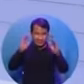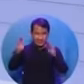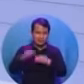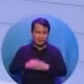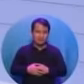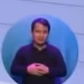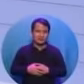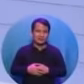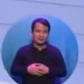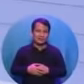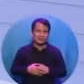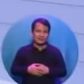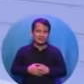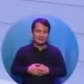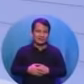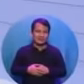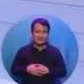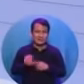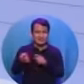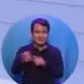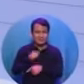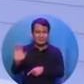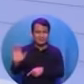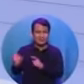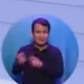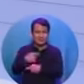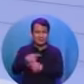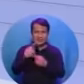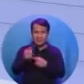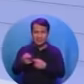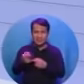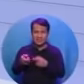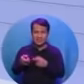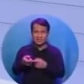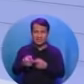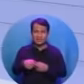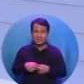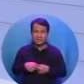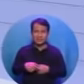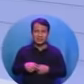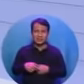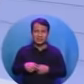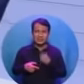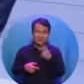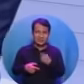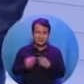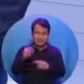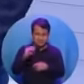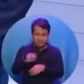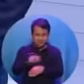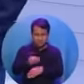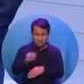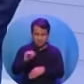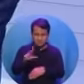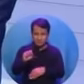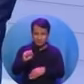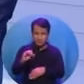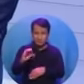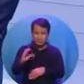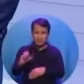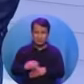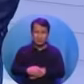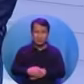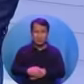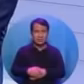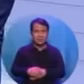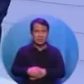Congratulations po. Ma'am, taga saan po kayo? Taga saan? Antipolo po. Antipolo. Okay. Yes po.